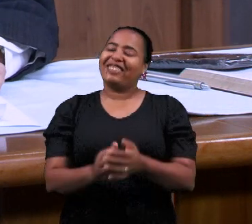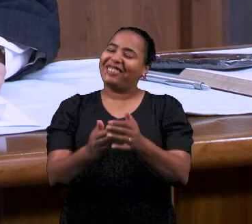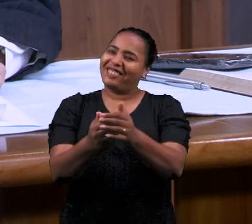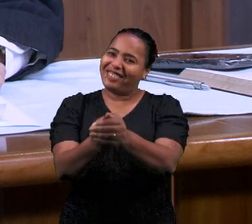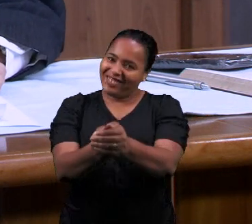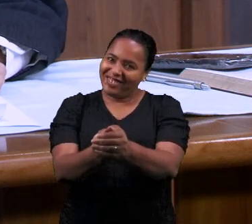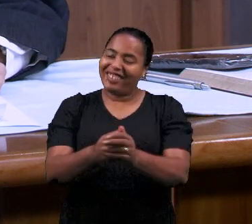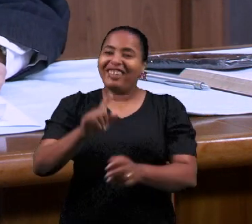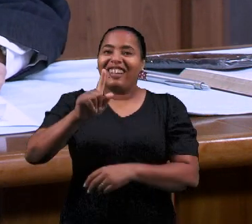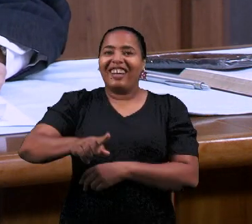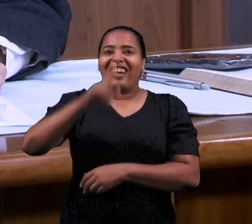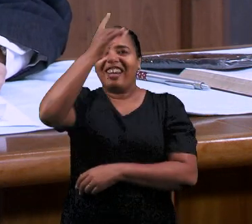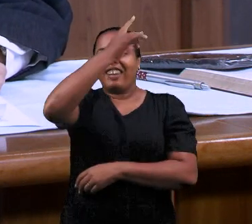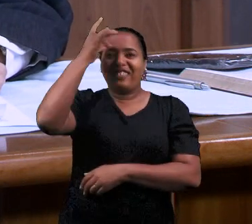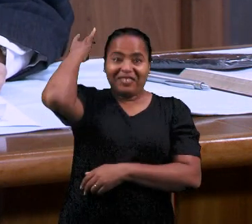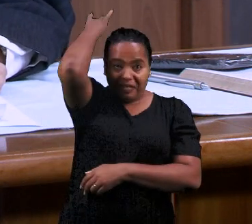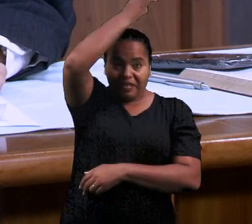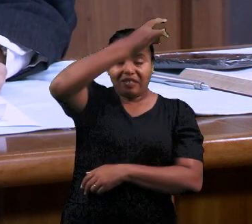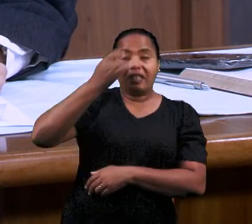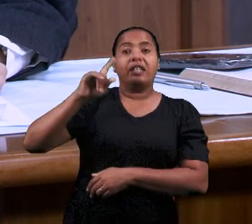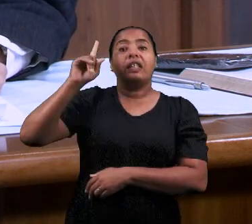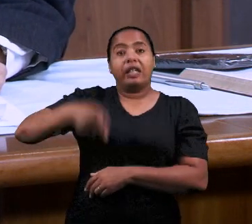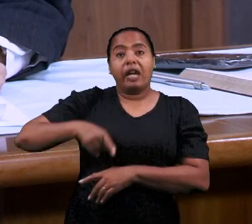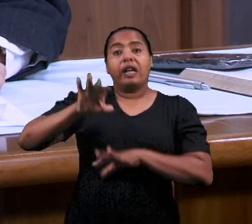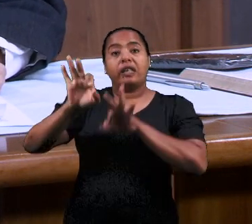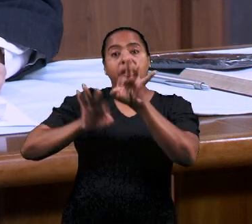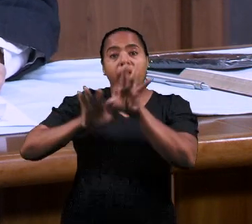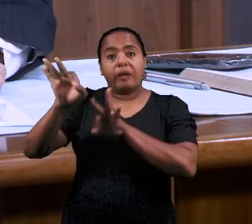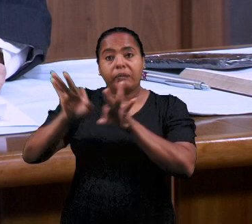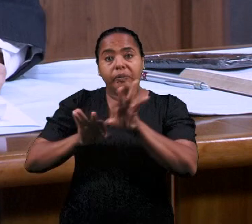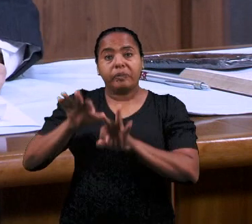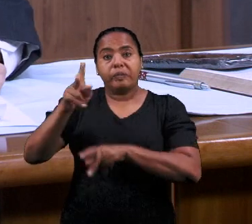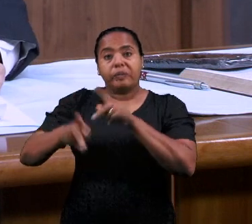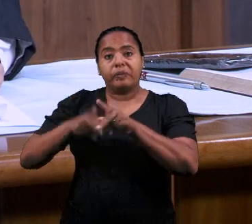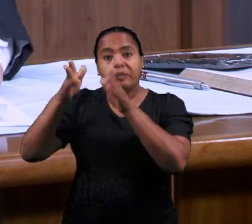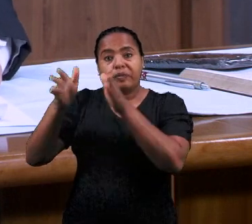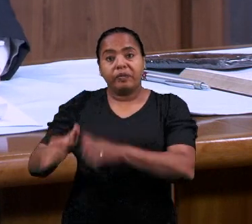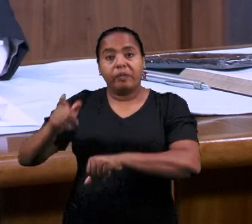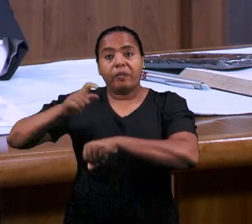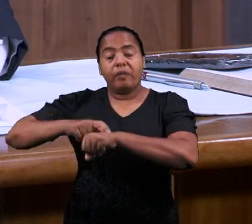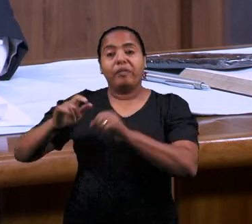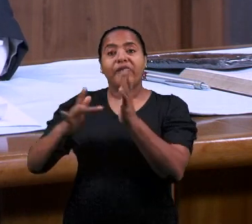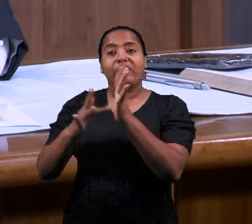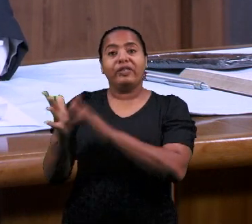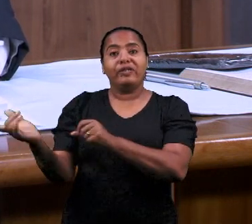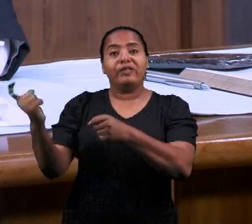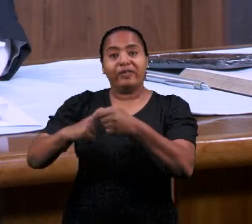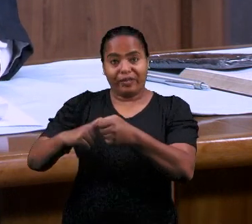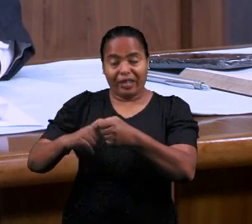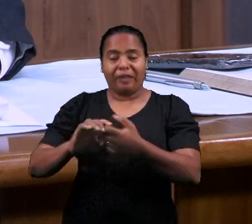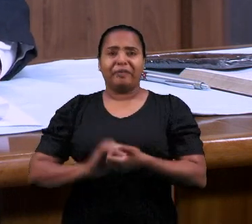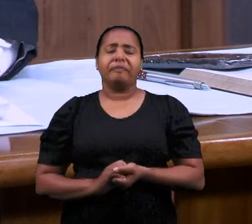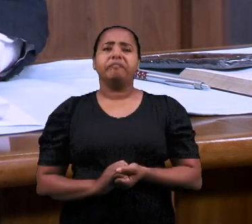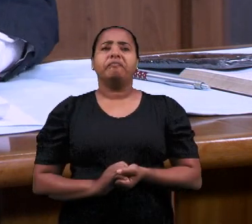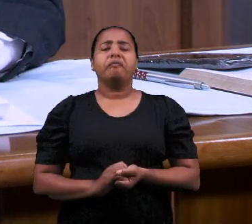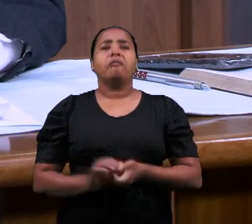Jésus. La paix du Seigneur, frère. Amen. C'est le Saint-Esprit parce que c'est lui qui prépare l'Église pour le retour du